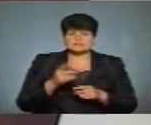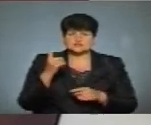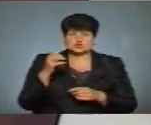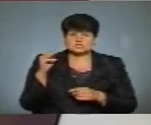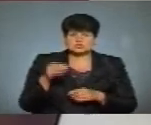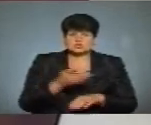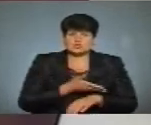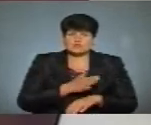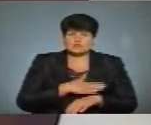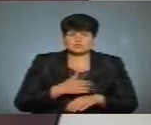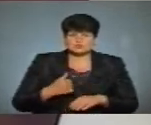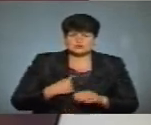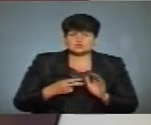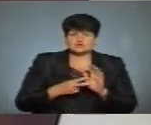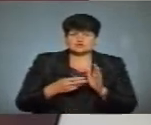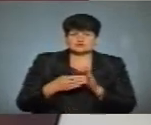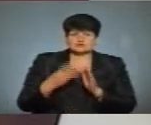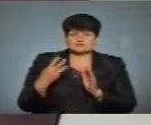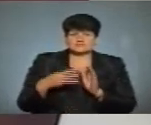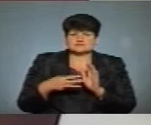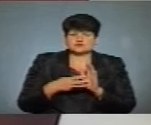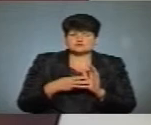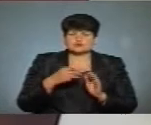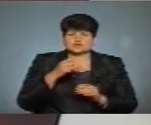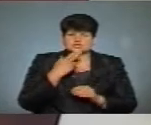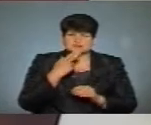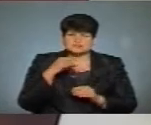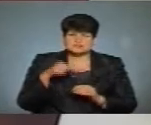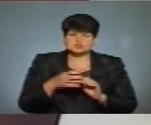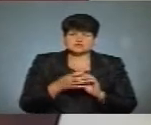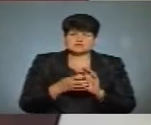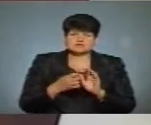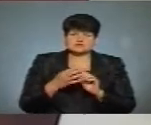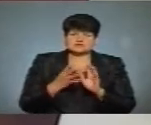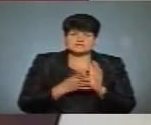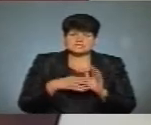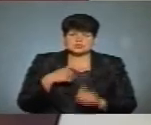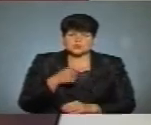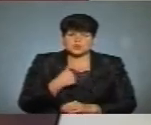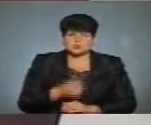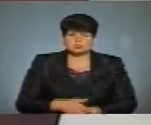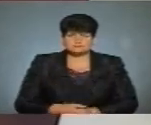армію. Це відбувалося з 7 по 28 червня 1919 року.